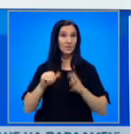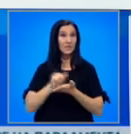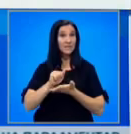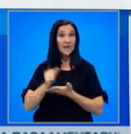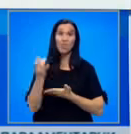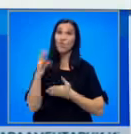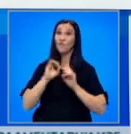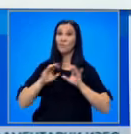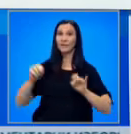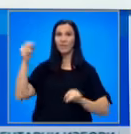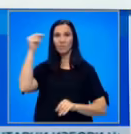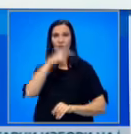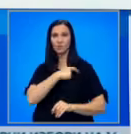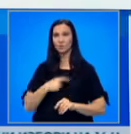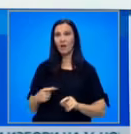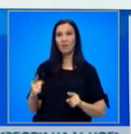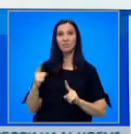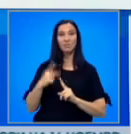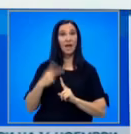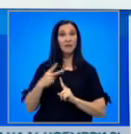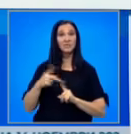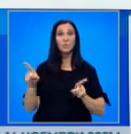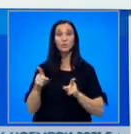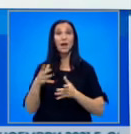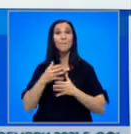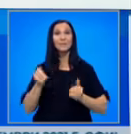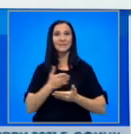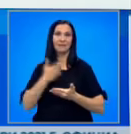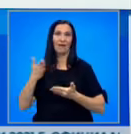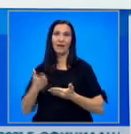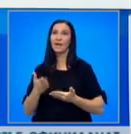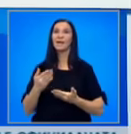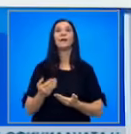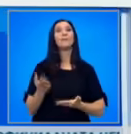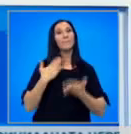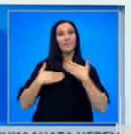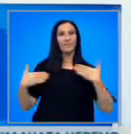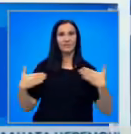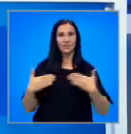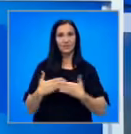предаване на БНТ «Музика без край» с водещ Деси Добрева, което започва след малко. Приятна вечер!